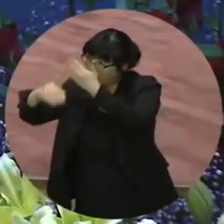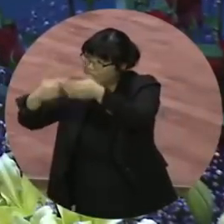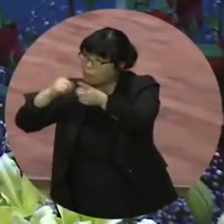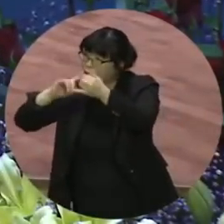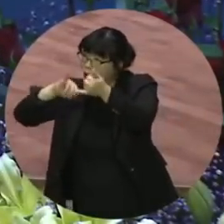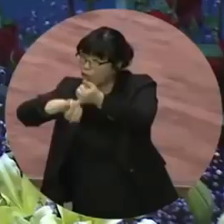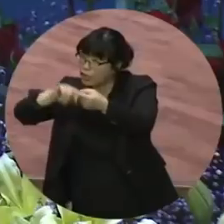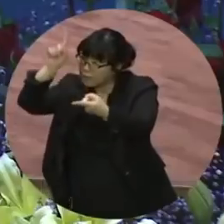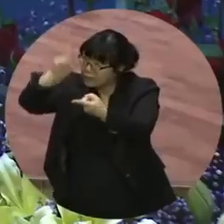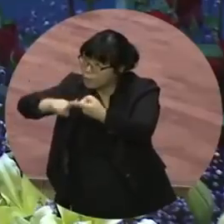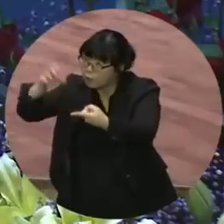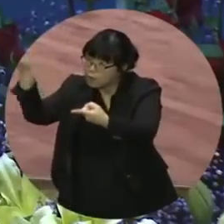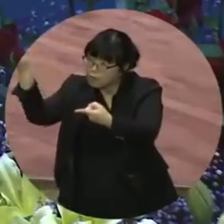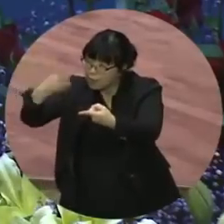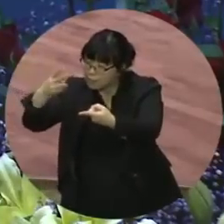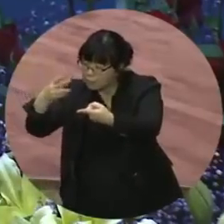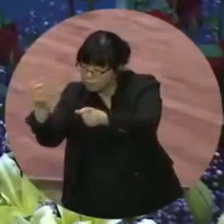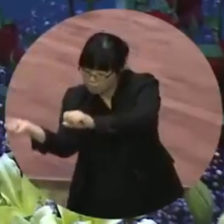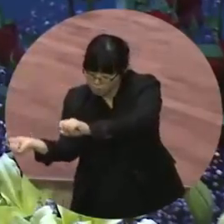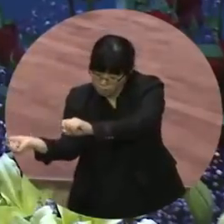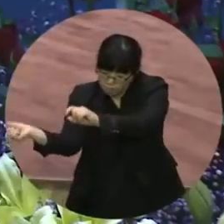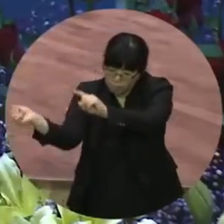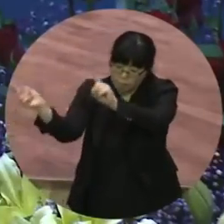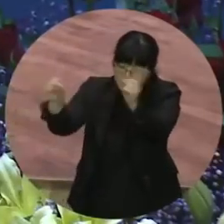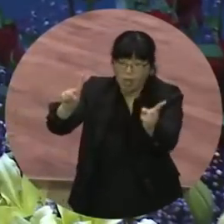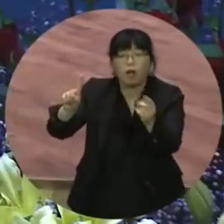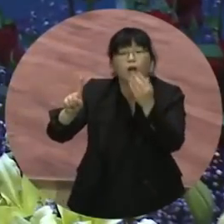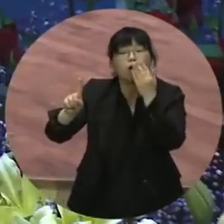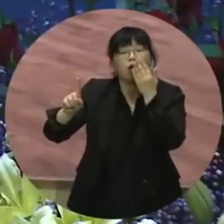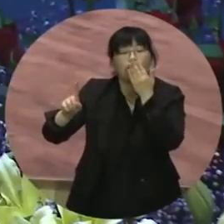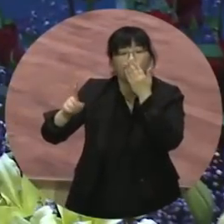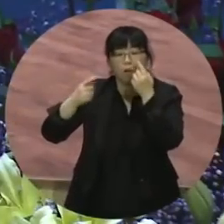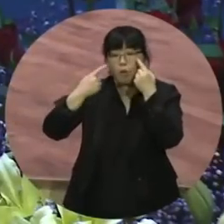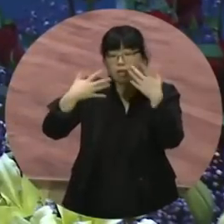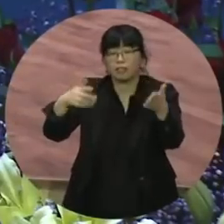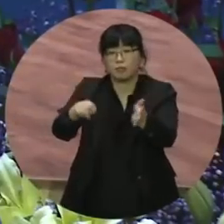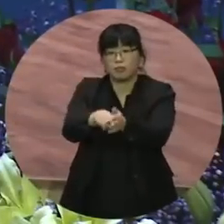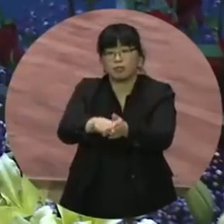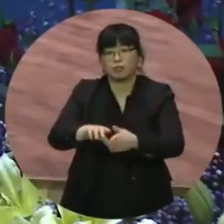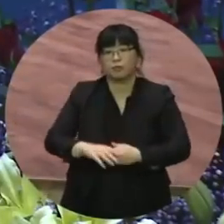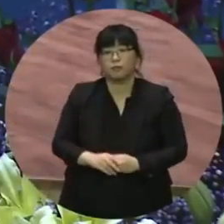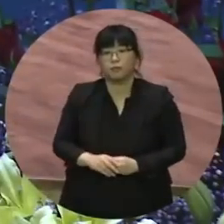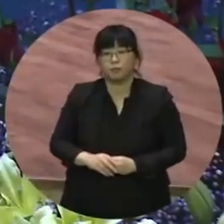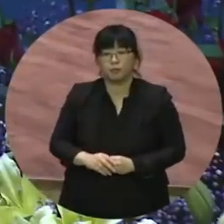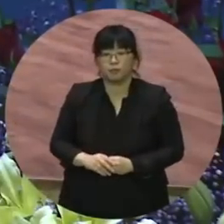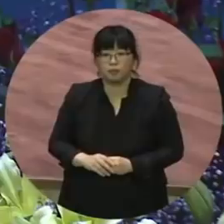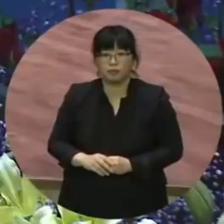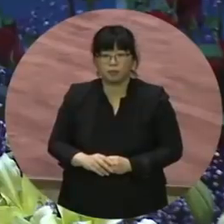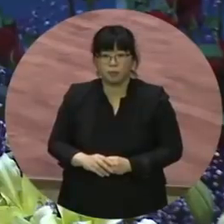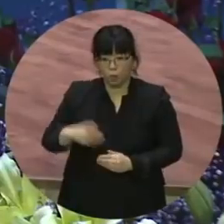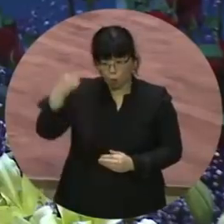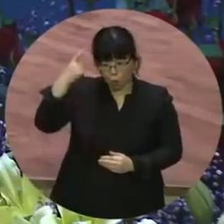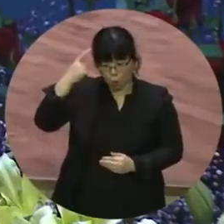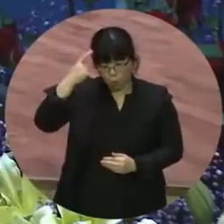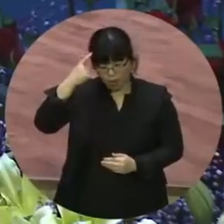태어나게 했기 때문에 이삭을 죽여도 살려줄 것이다. 아브라함은 하나님께서 아들 이삭을 통해서